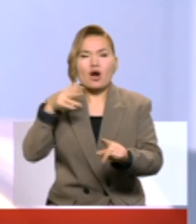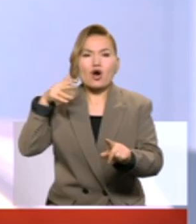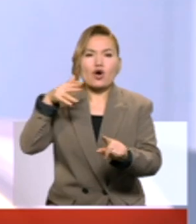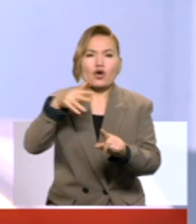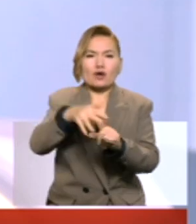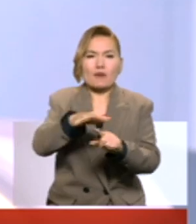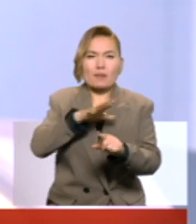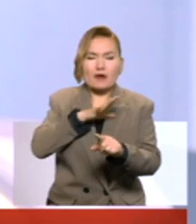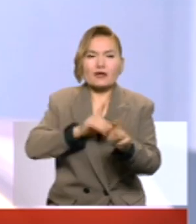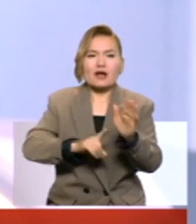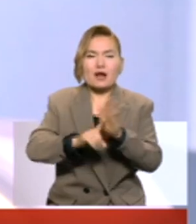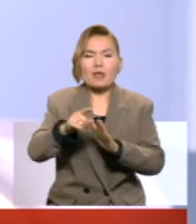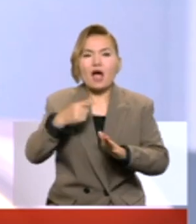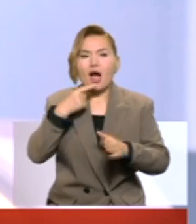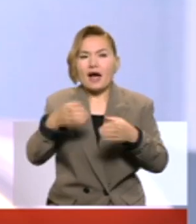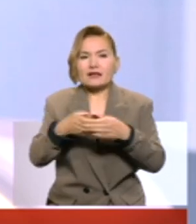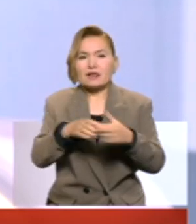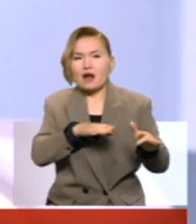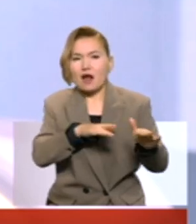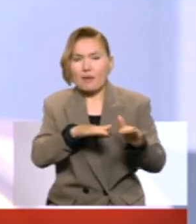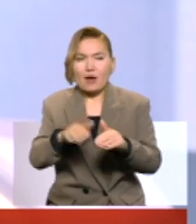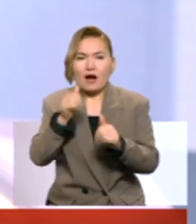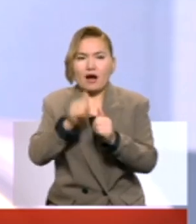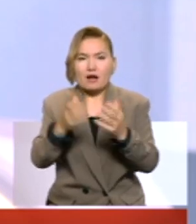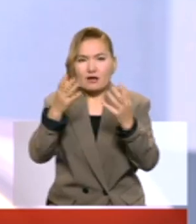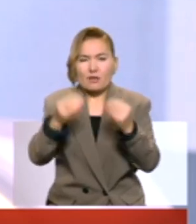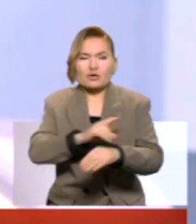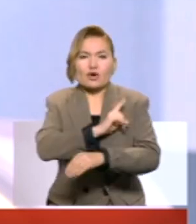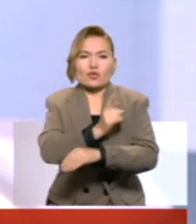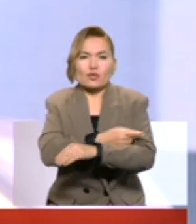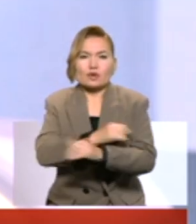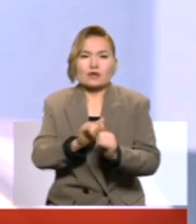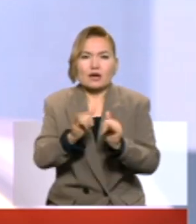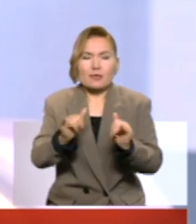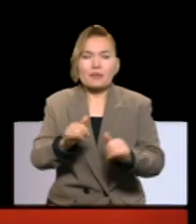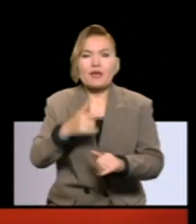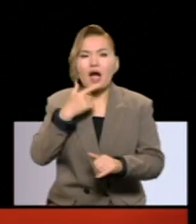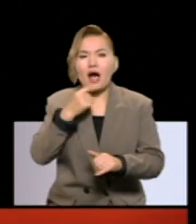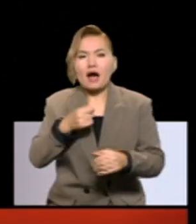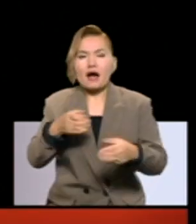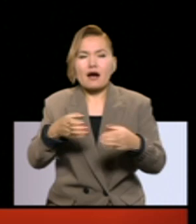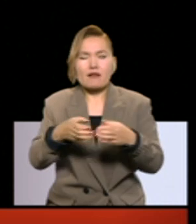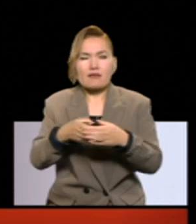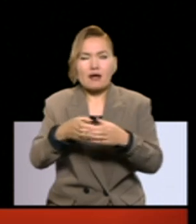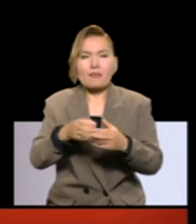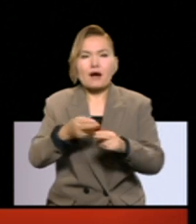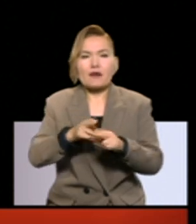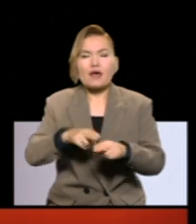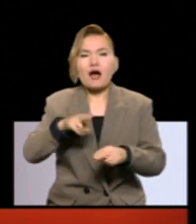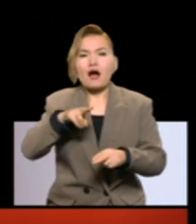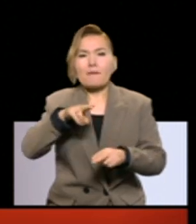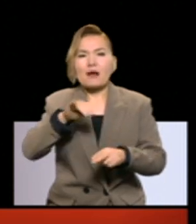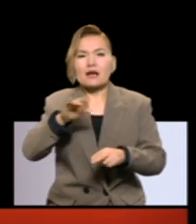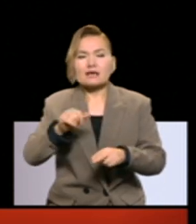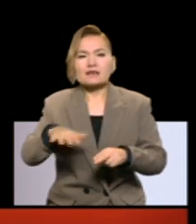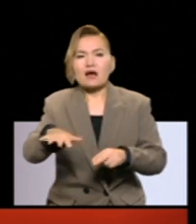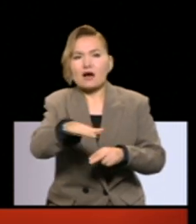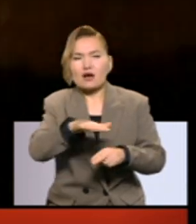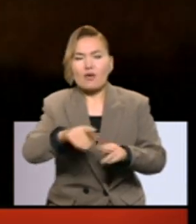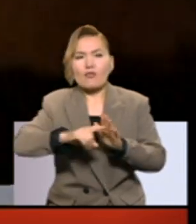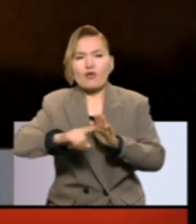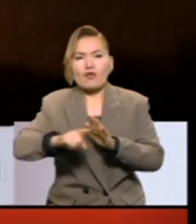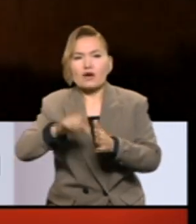жауап ретінде бастаған әскери операциясын күн сайын күшейтіп жатыр. Армия палестиналық анклавқа өден және құрлықтан соққы